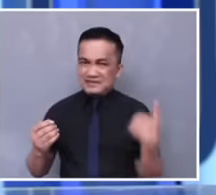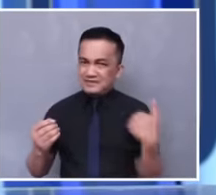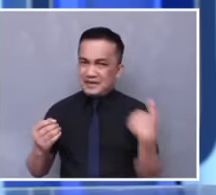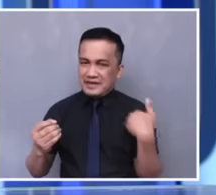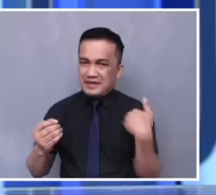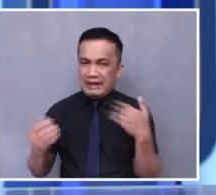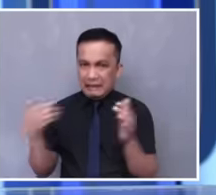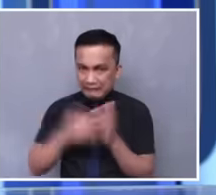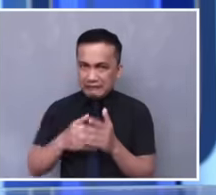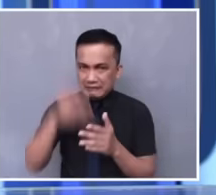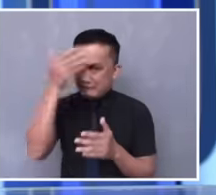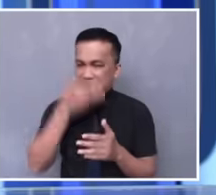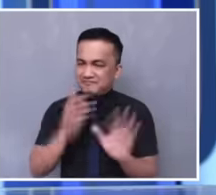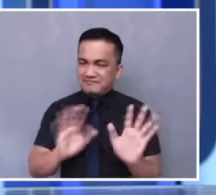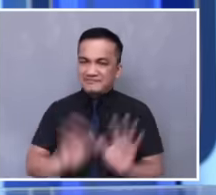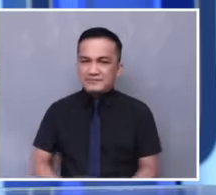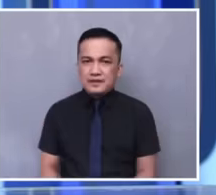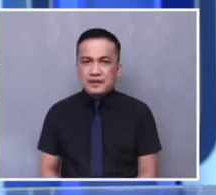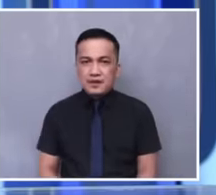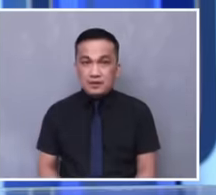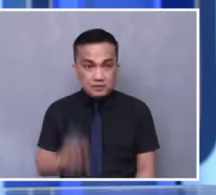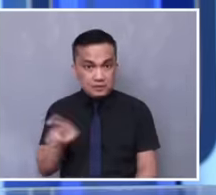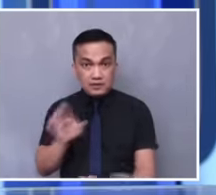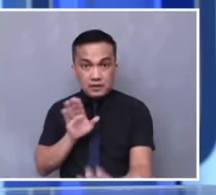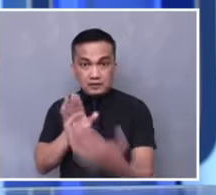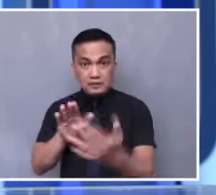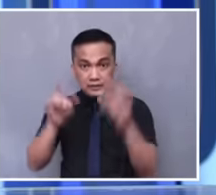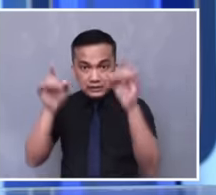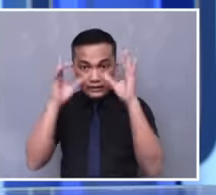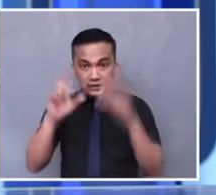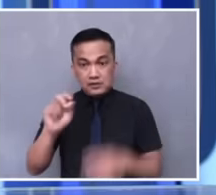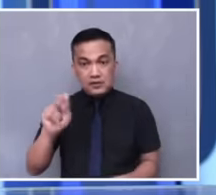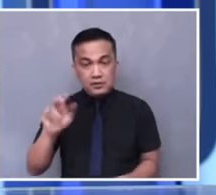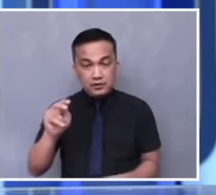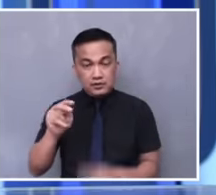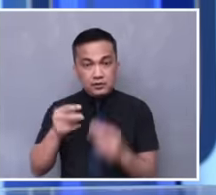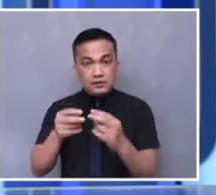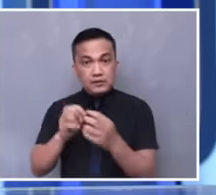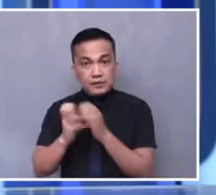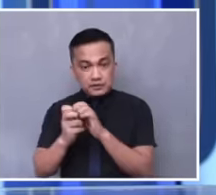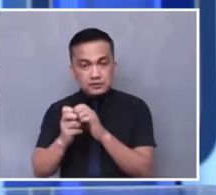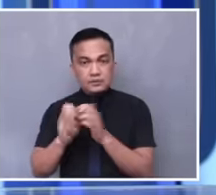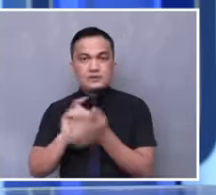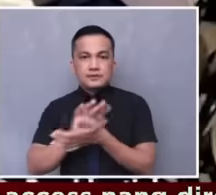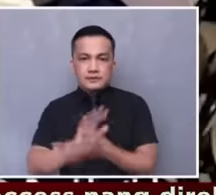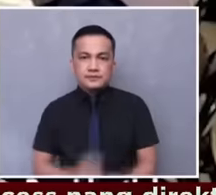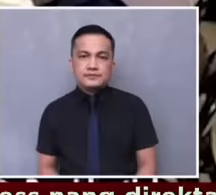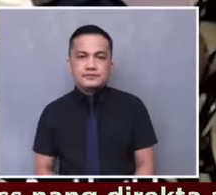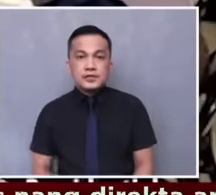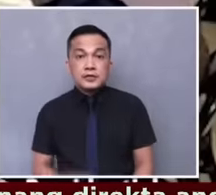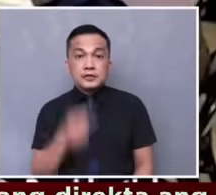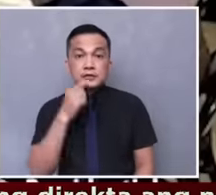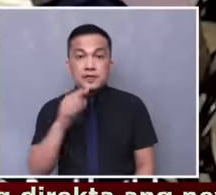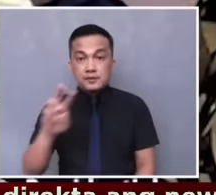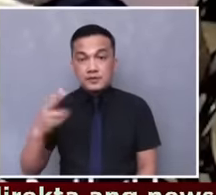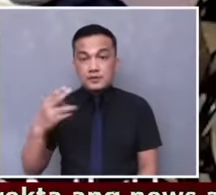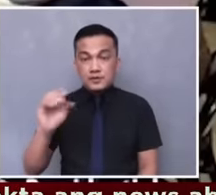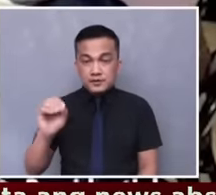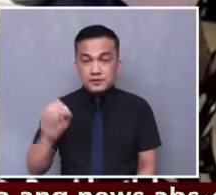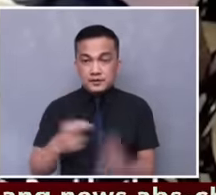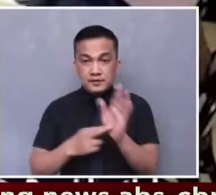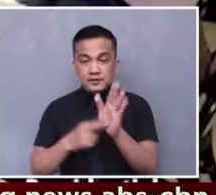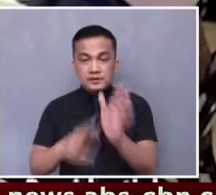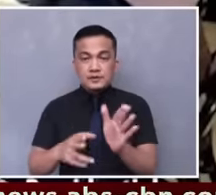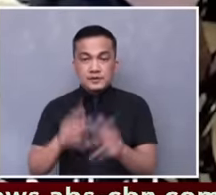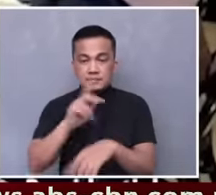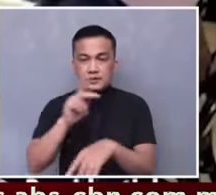face shield. Ito'y sa harap ng banta ng Omicron variant ng COVID-19. Ayon kay WHO representative to the